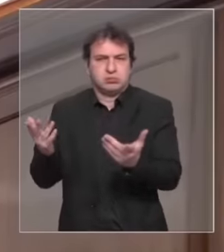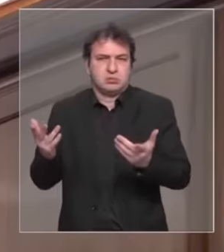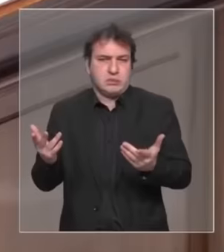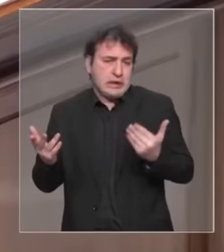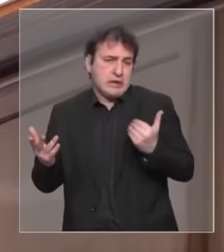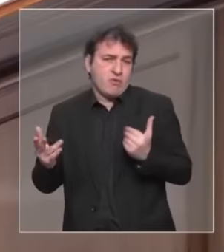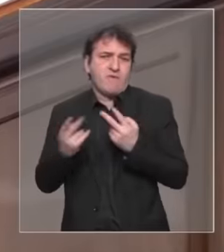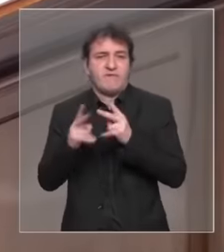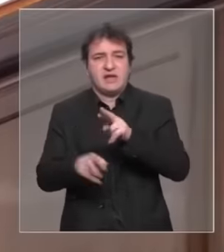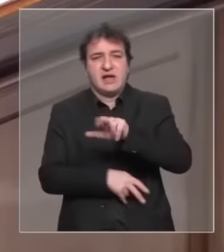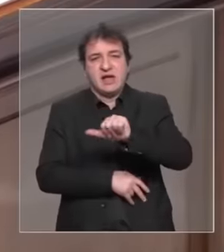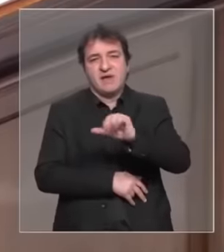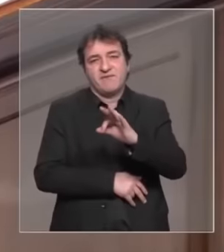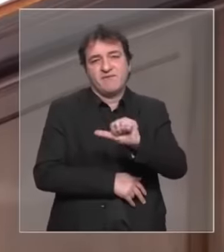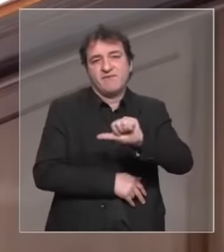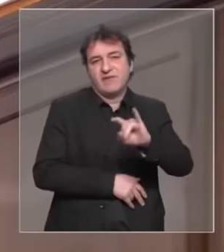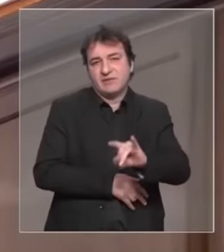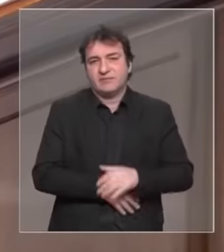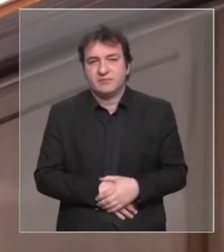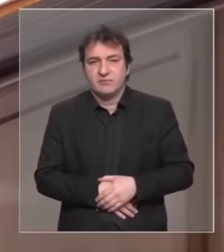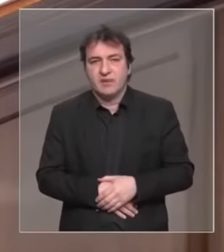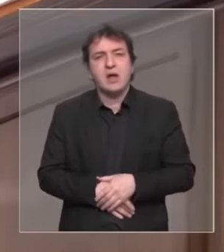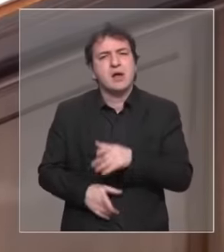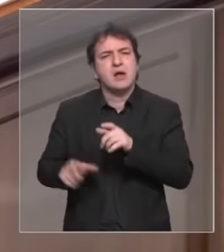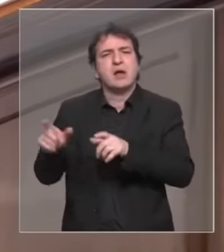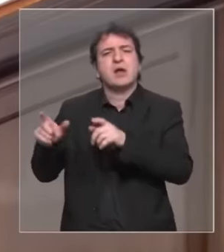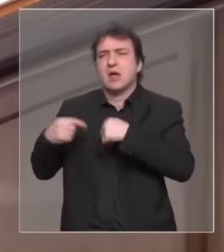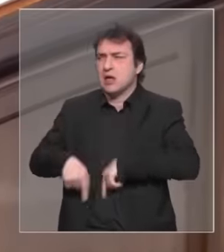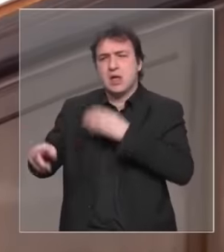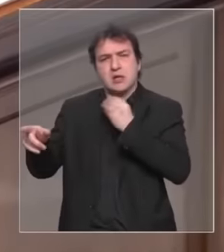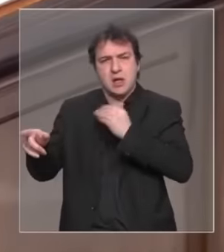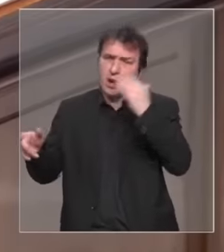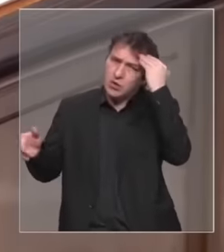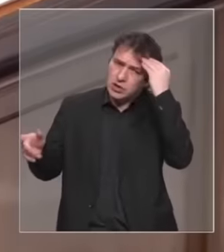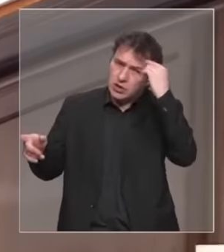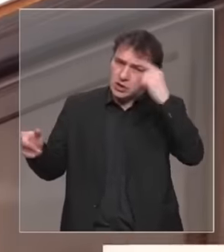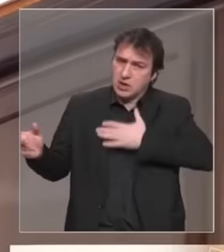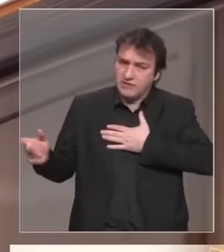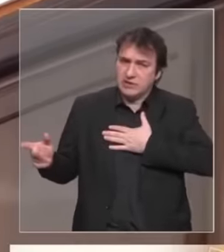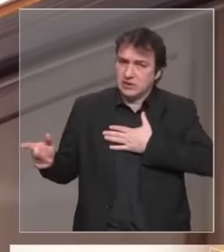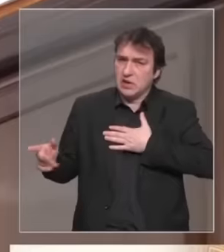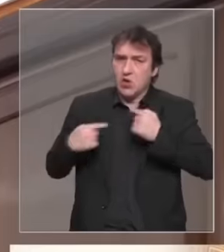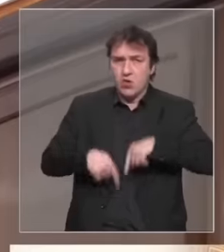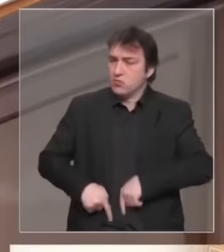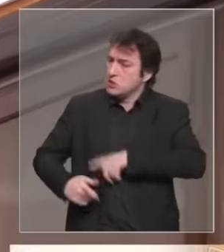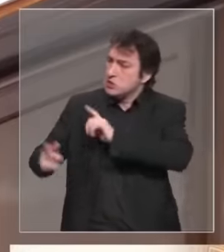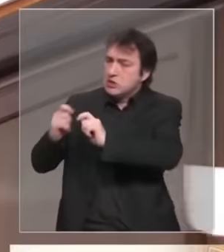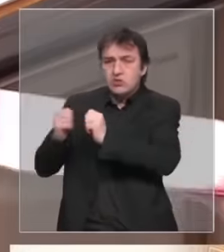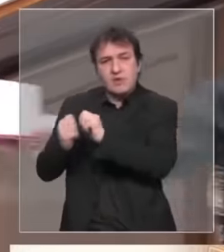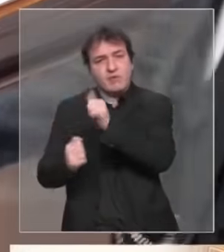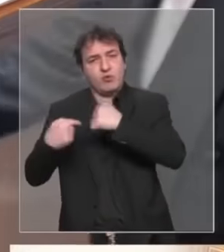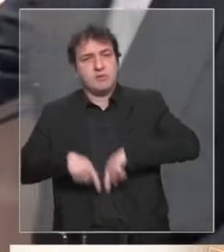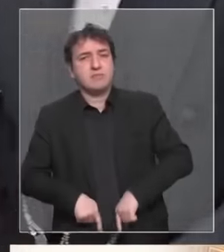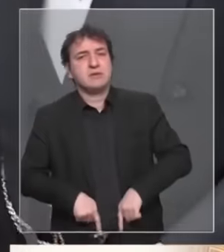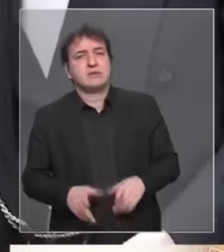Les Israéliens connaissent notre position. Le ministre Séjourné s'est entretenu avec le premier ministre